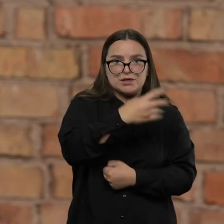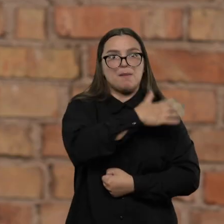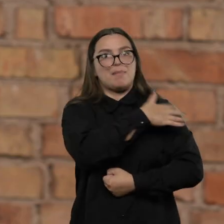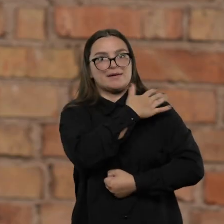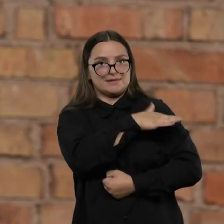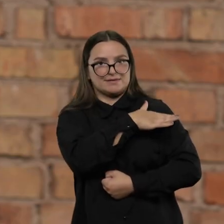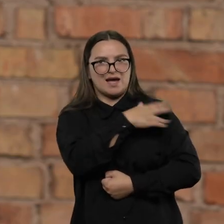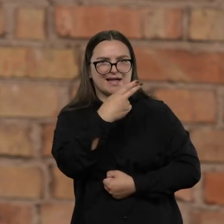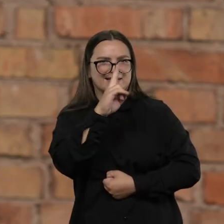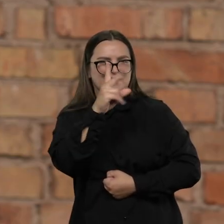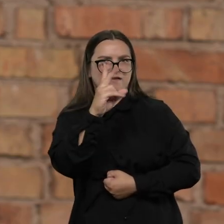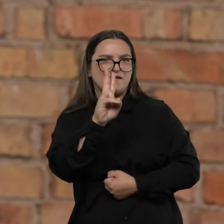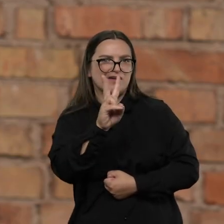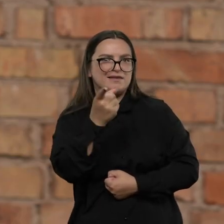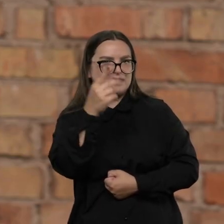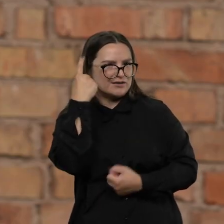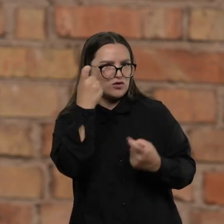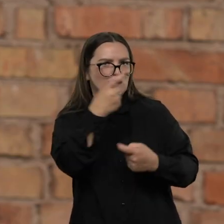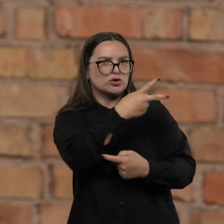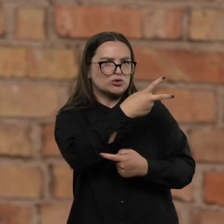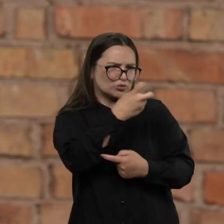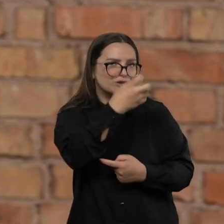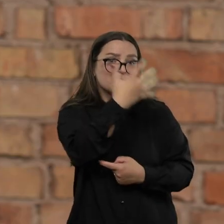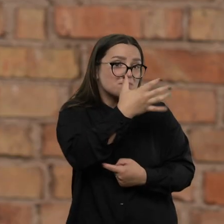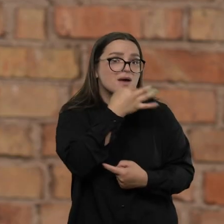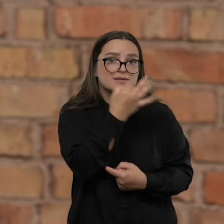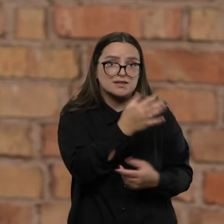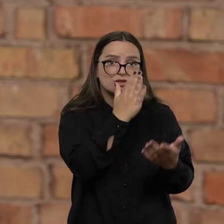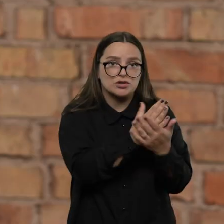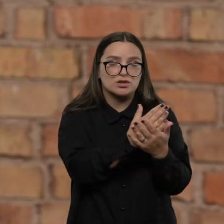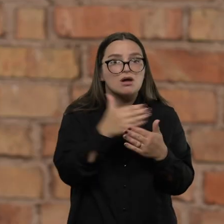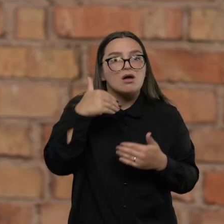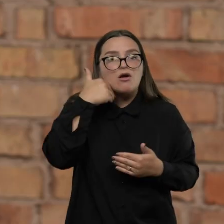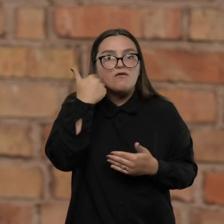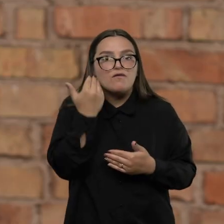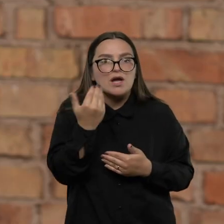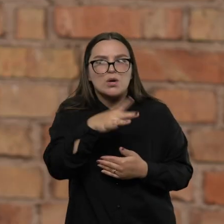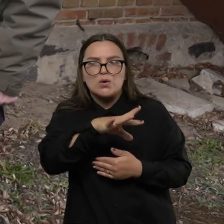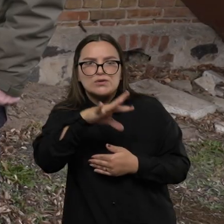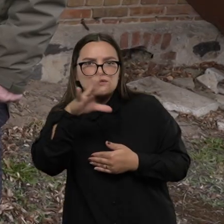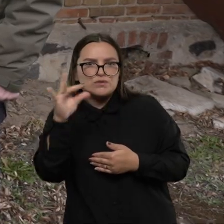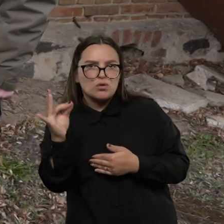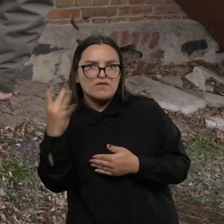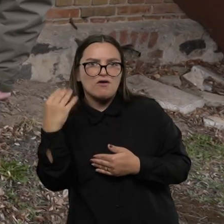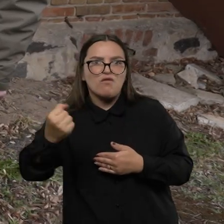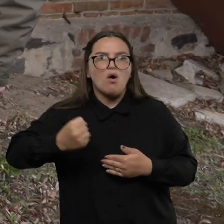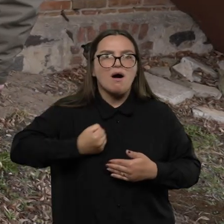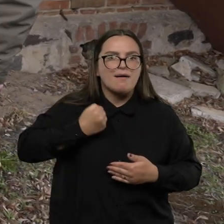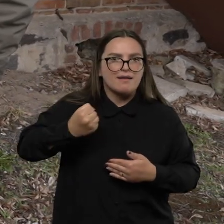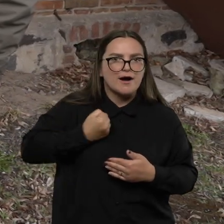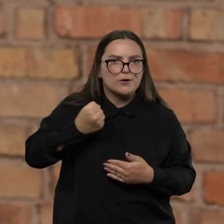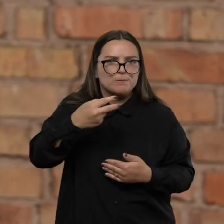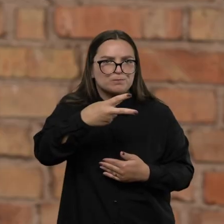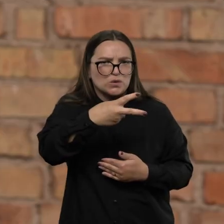NKVD duomenimis 250, reiškia, paskui atseit sovietinių